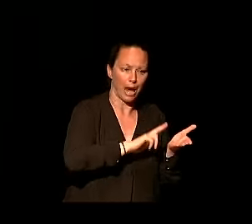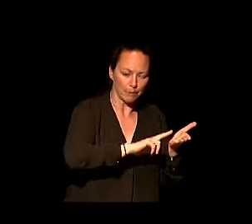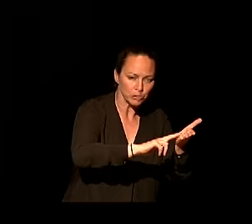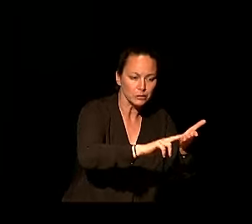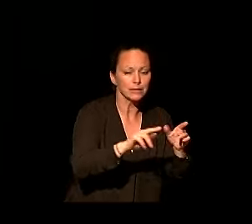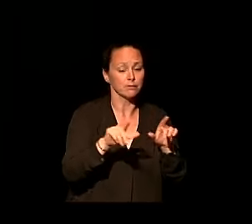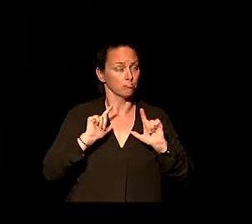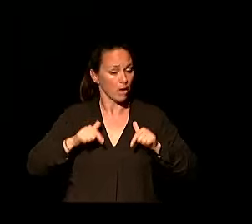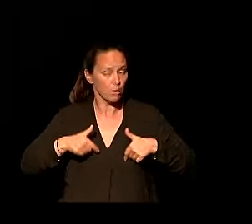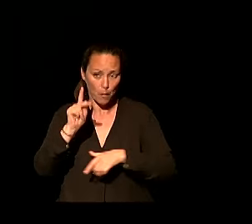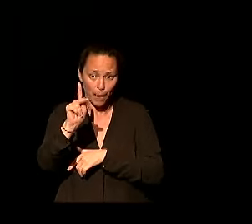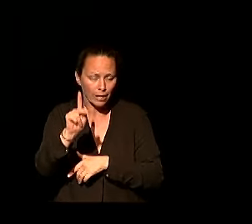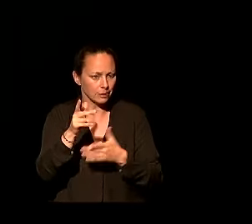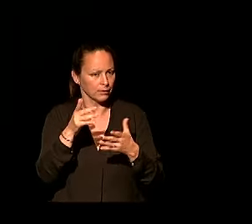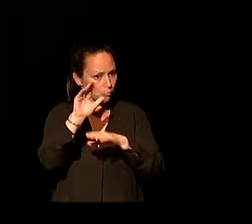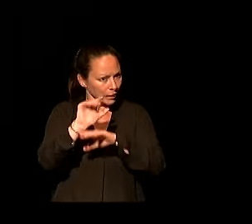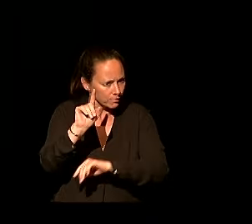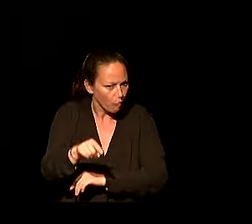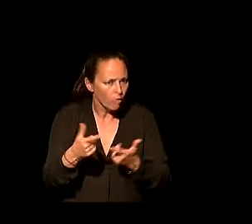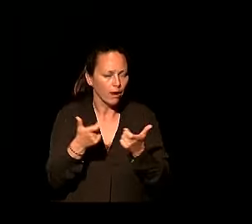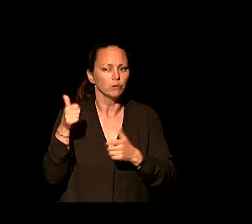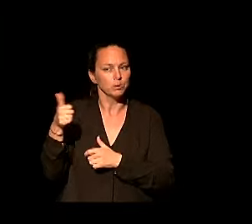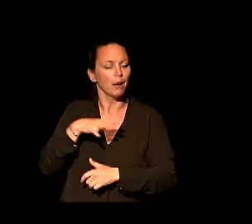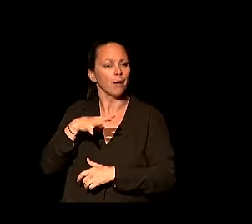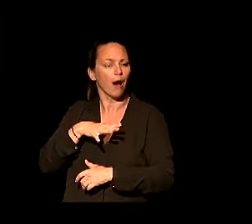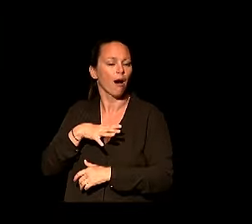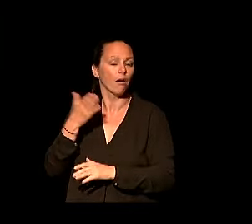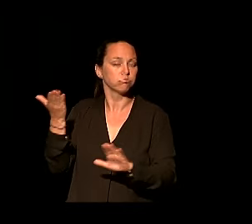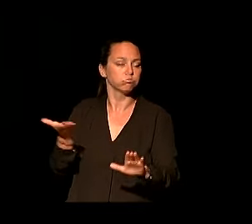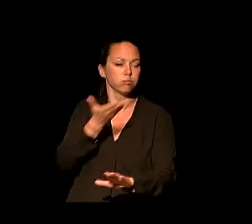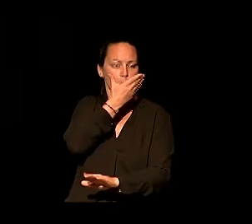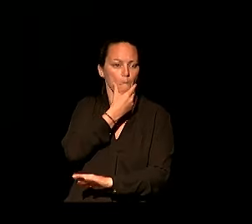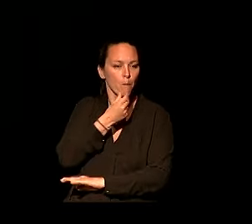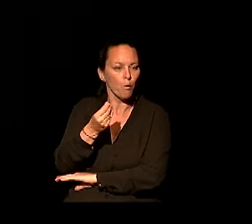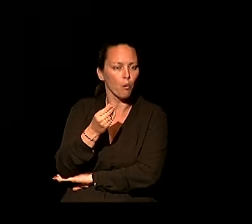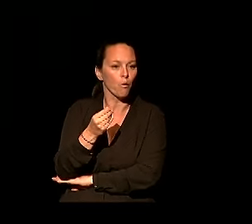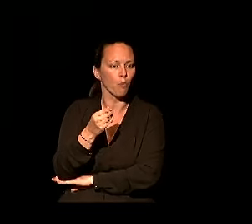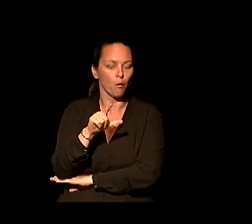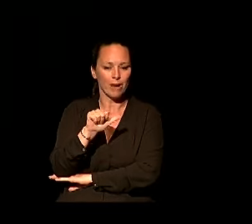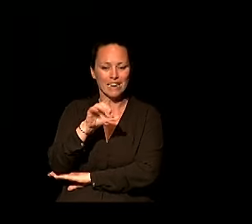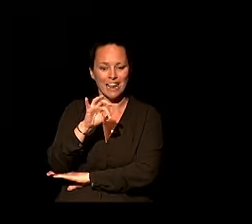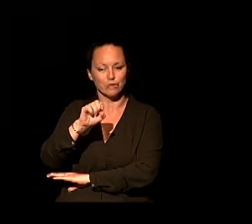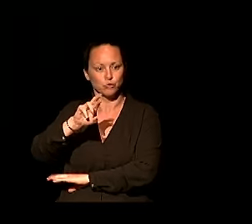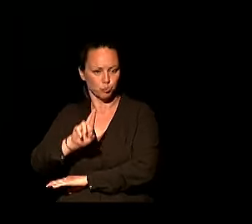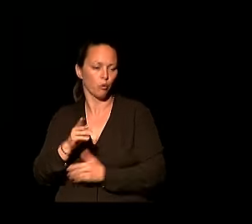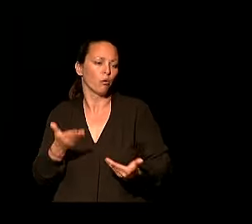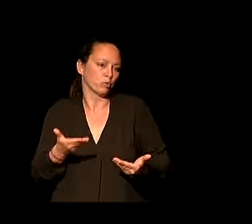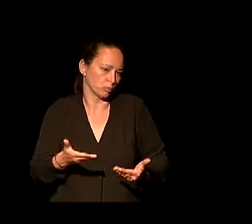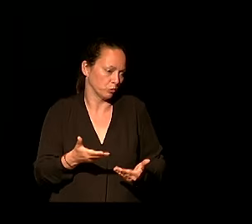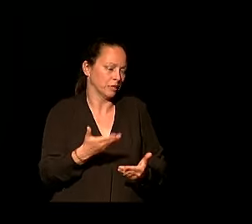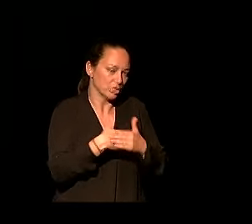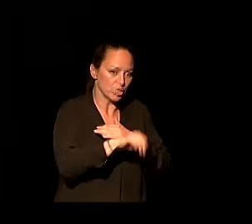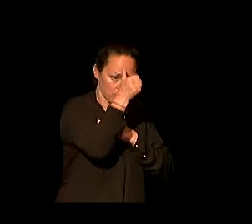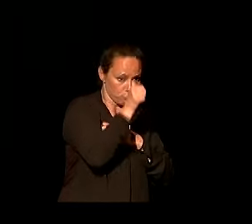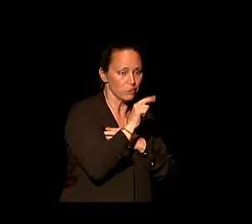Et il a possédé notamment un très beau Fantin Latour qui est aujourd'hui au Los Angeles Museum. Voilà donc pourquoi